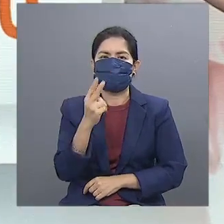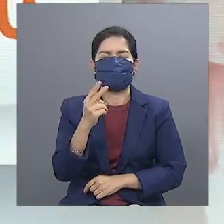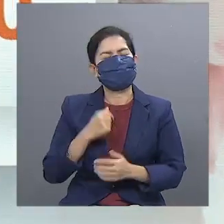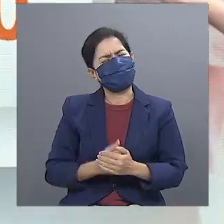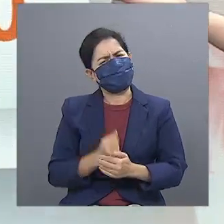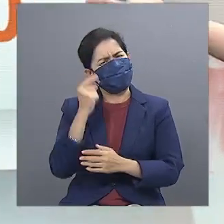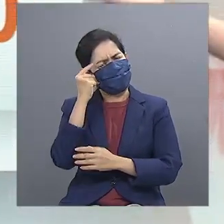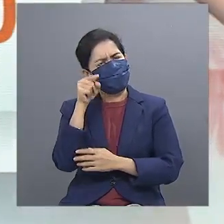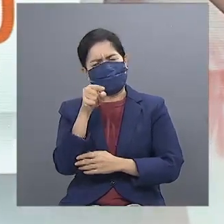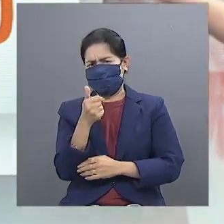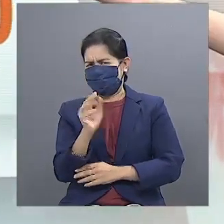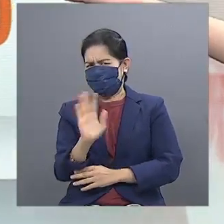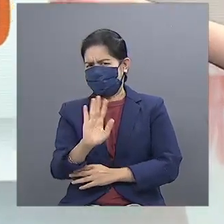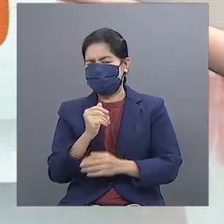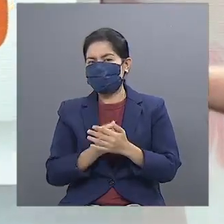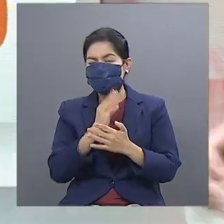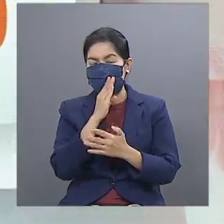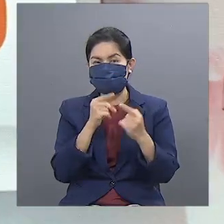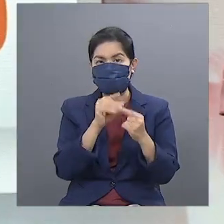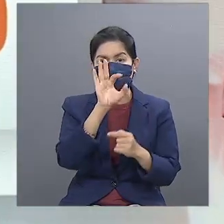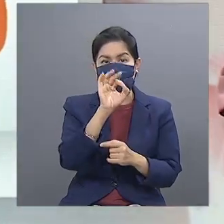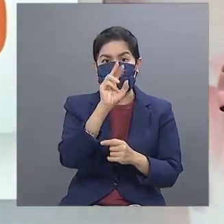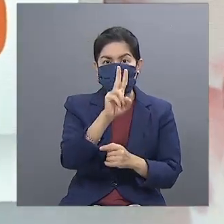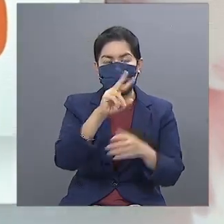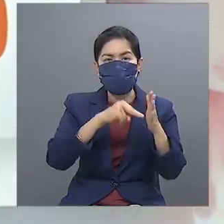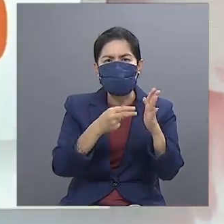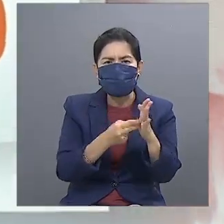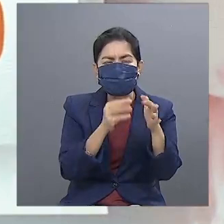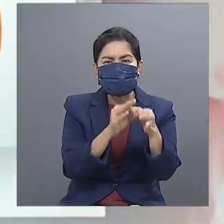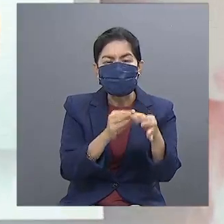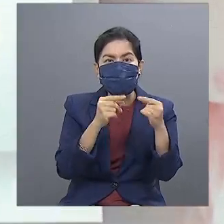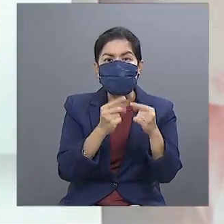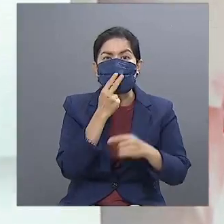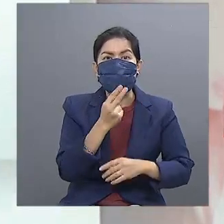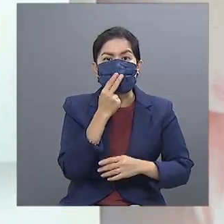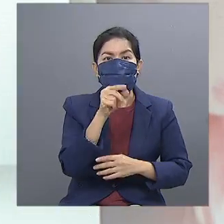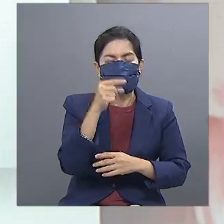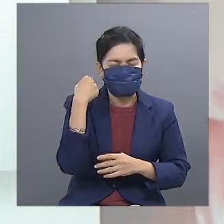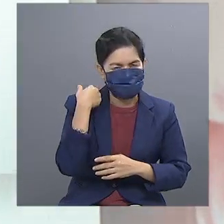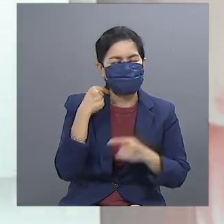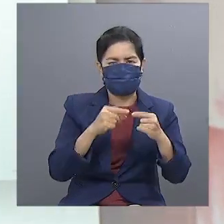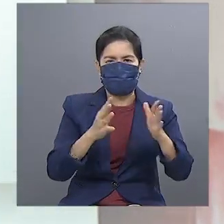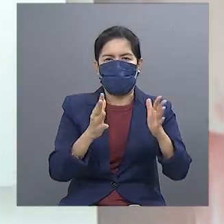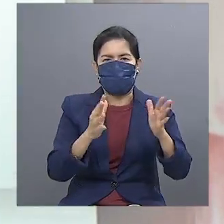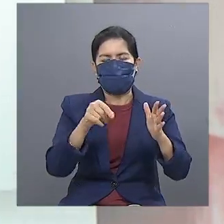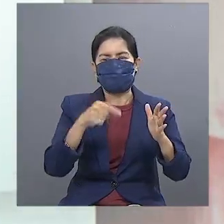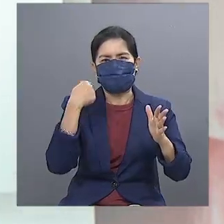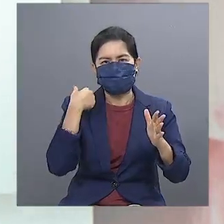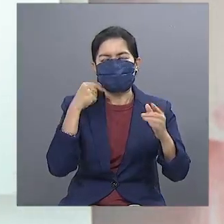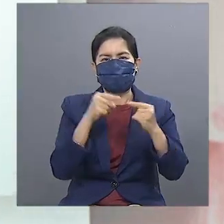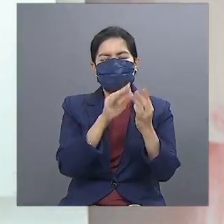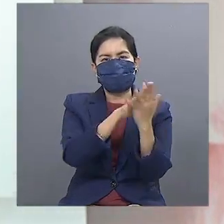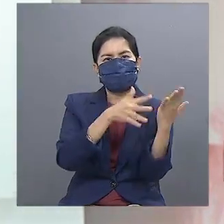เพราะว่ายิ่งคะแนนสูงยิ่งสะท้อนว่าอุตสาหกรรมยาสูบเข้ามามีอิทธิพลสูงมากในการออกนโยบายของภาครั